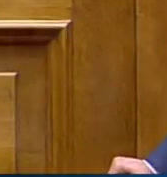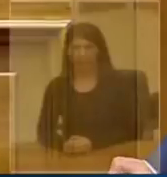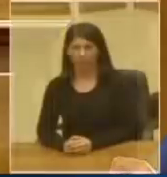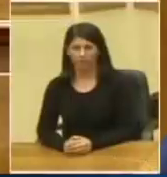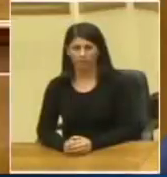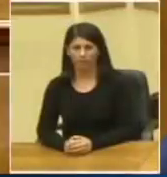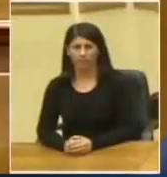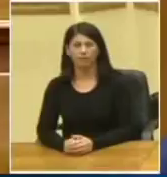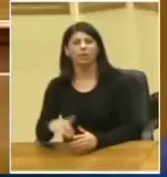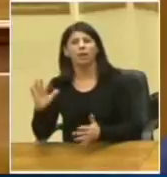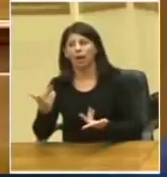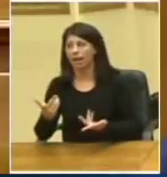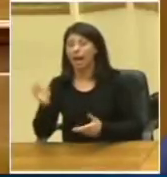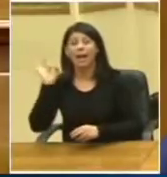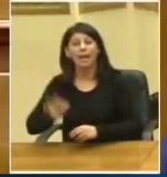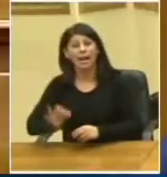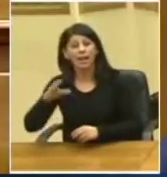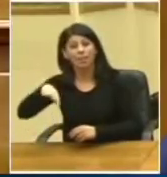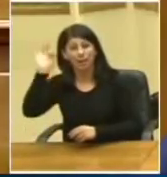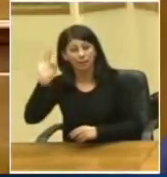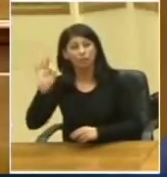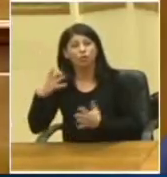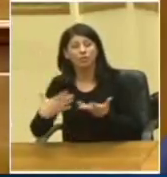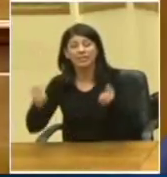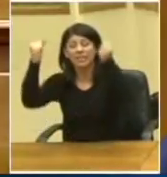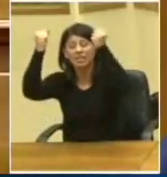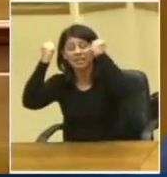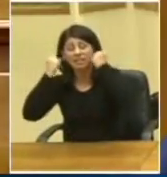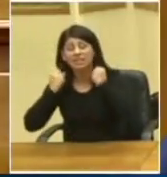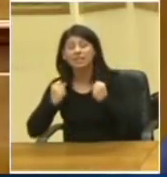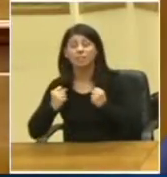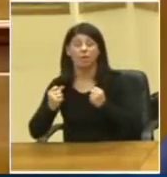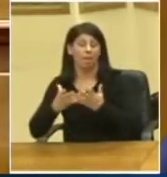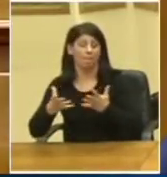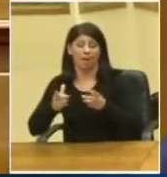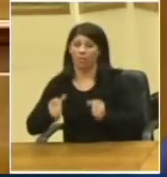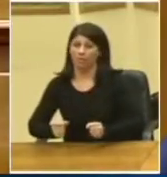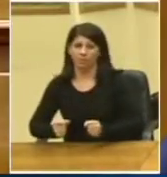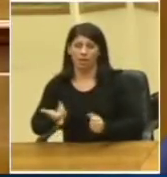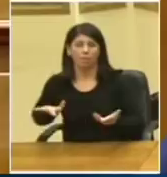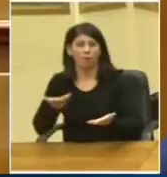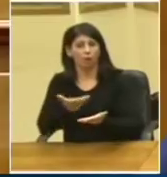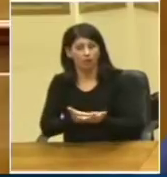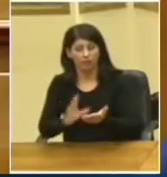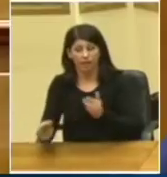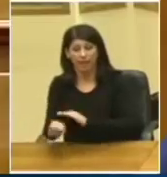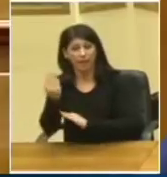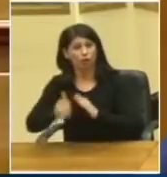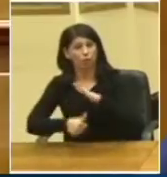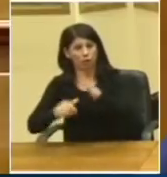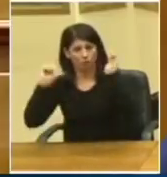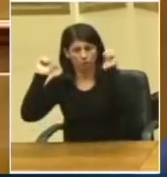σε κάθε περίπτωση είναι επιζήμια θεσμικά η πρόταση να εκλέγεται ο Πρόεδρος της